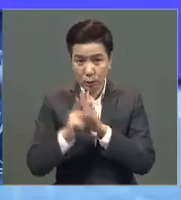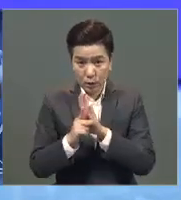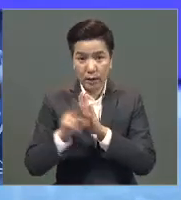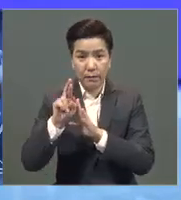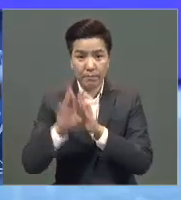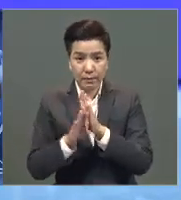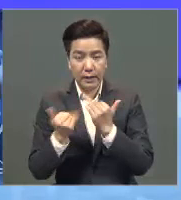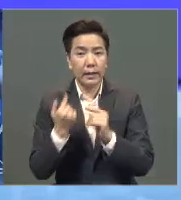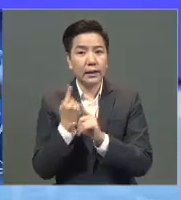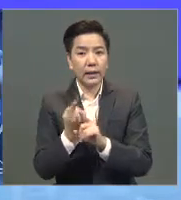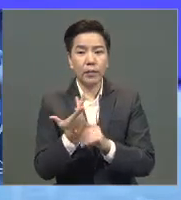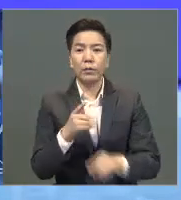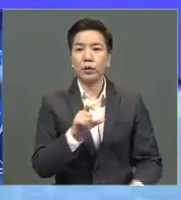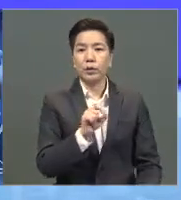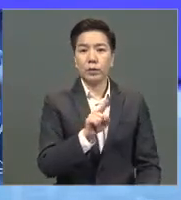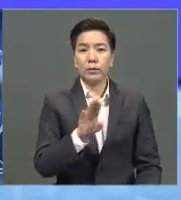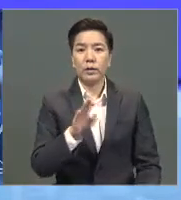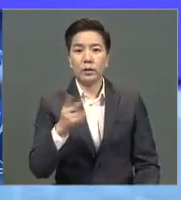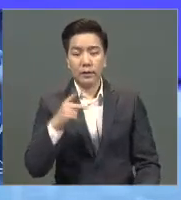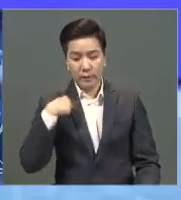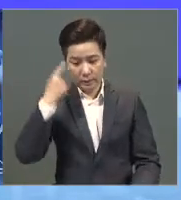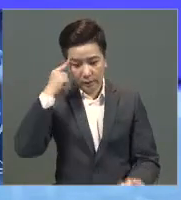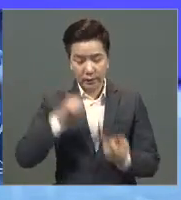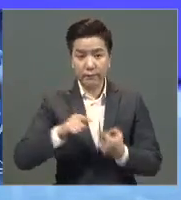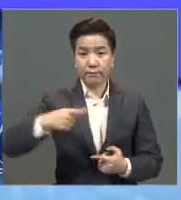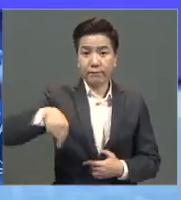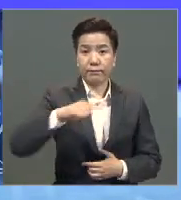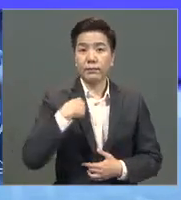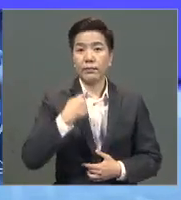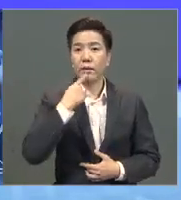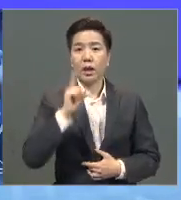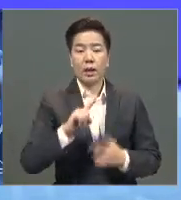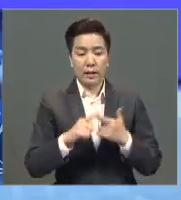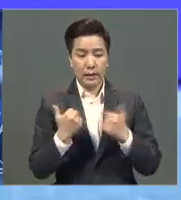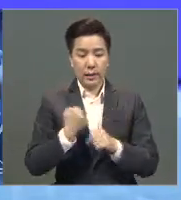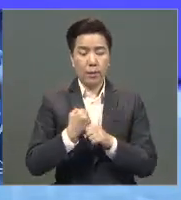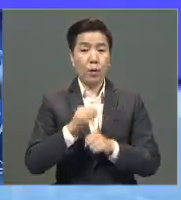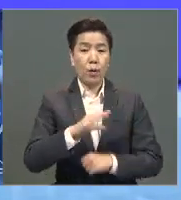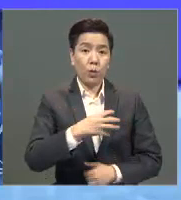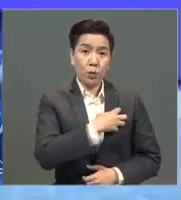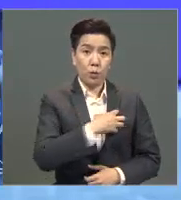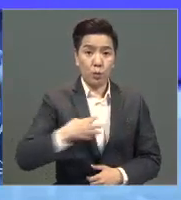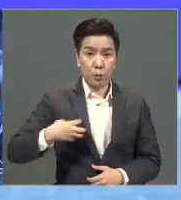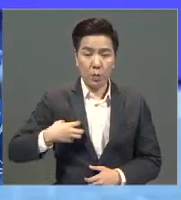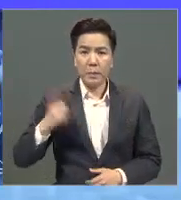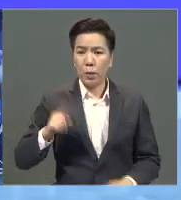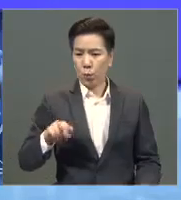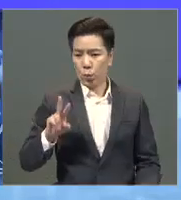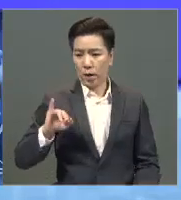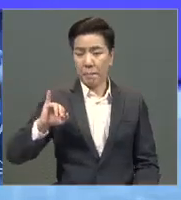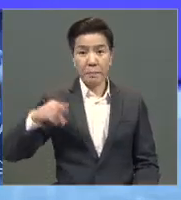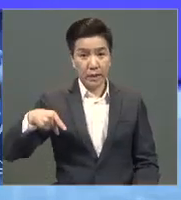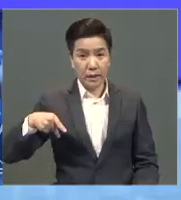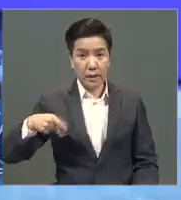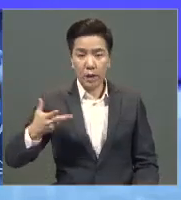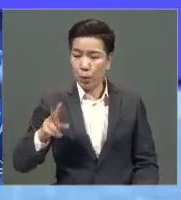ามมาตรการของสบคหลายท่านได้มักจะพูดว่าการเข้ามาของนักการทูตเป็น VIPหรือว่